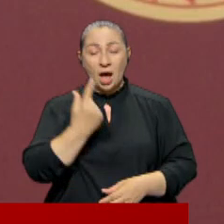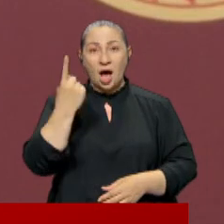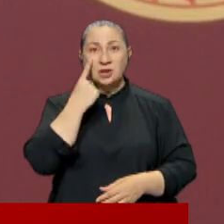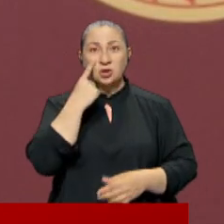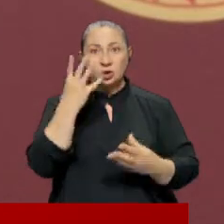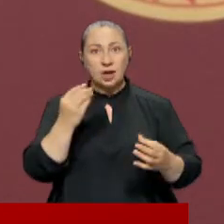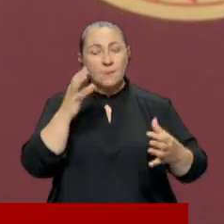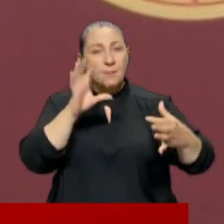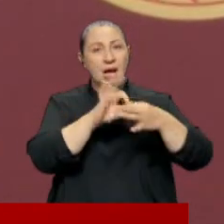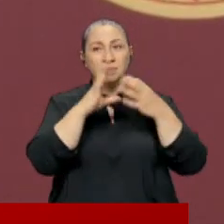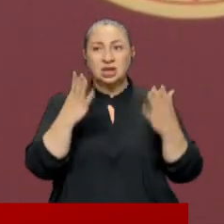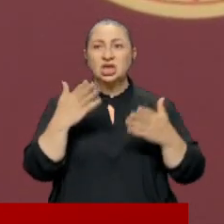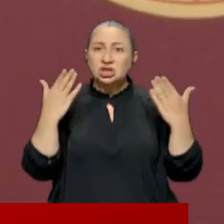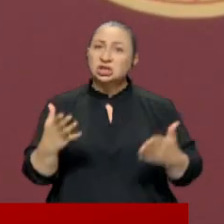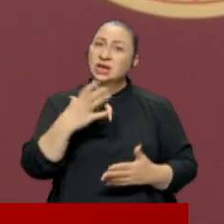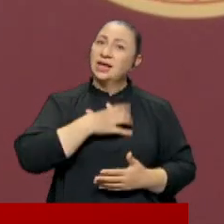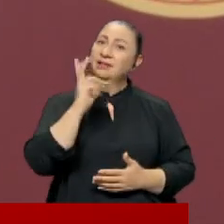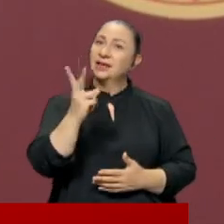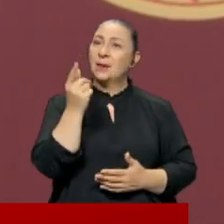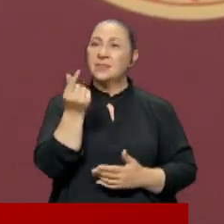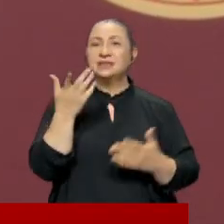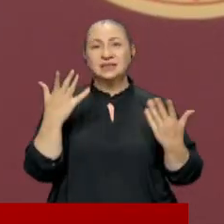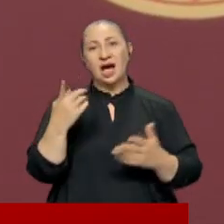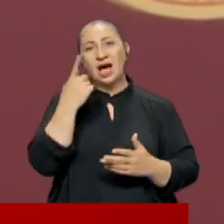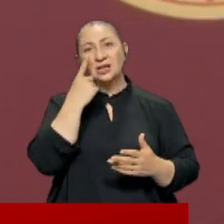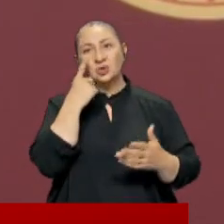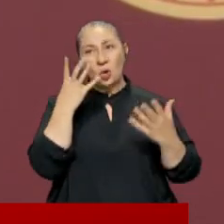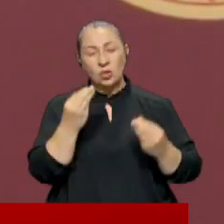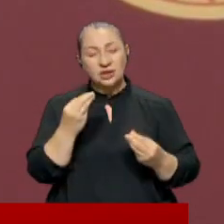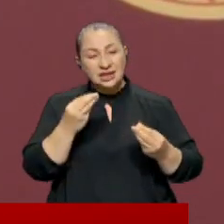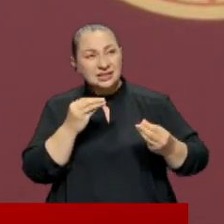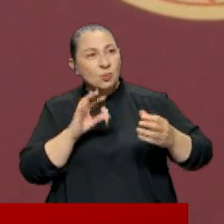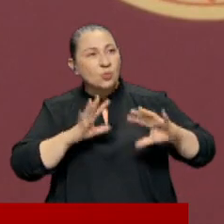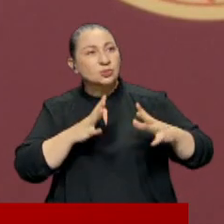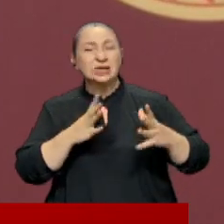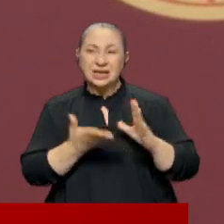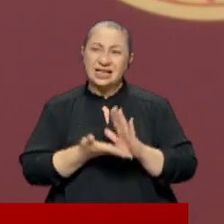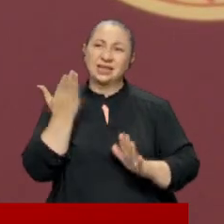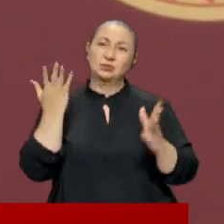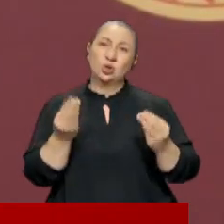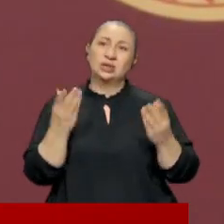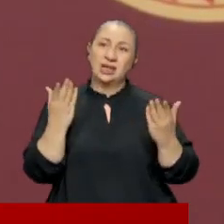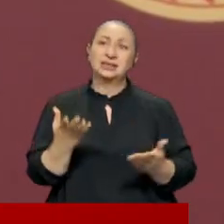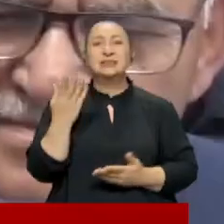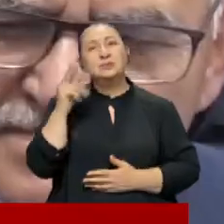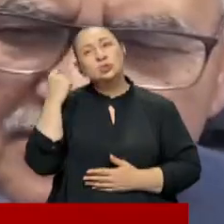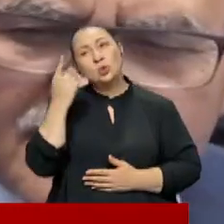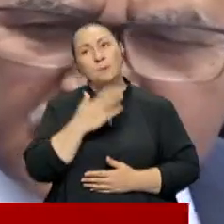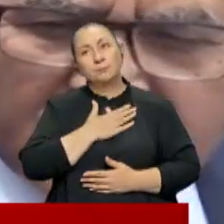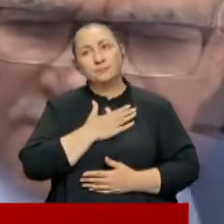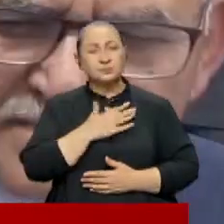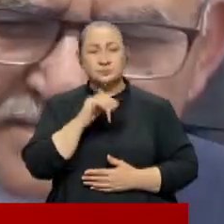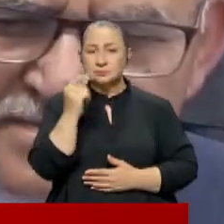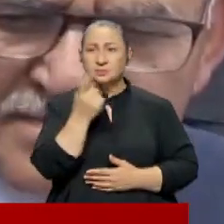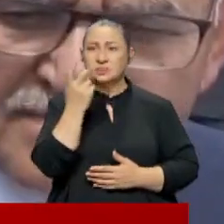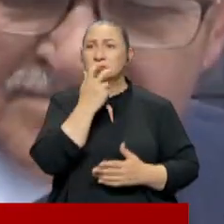Atatürk'e olan sadakatidir. Keşke kendileri de biraz artık Atatürk'le olan azımsızlıklarını ortadan kaldırmış olsalar diye düşünürüm. Herhangi bir